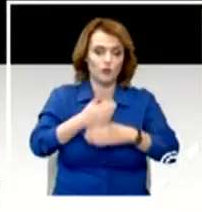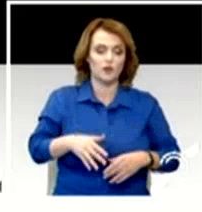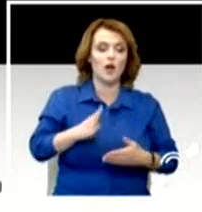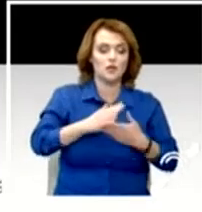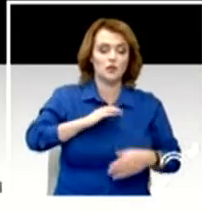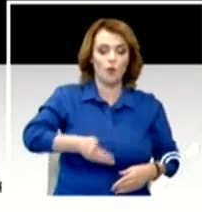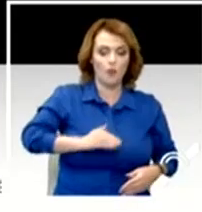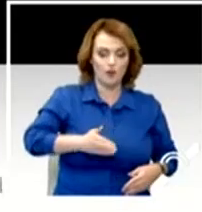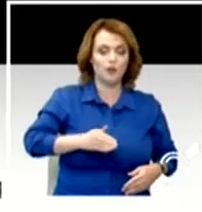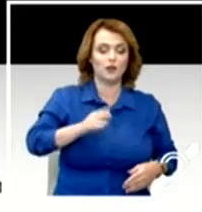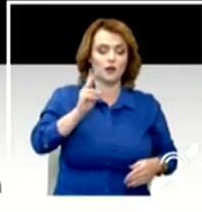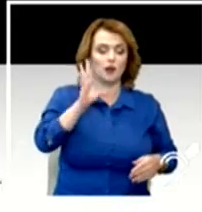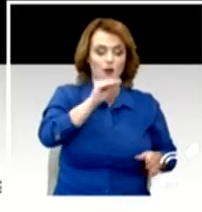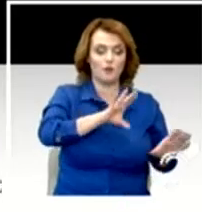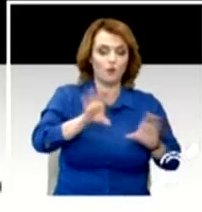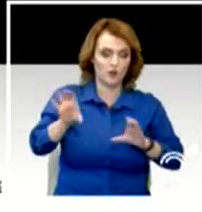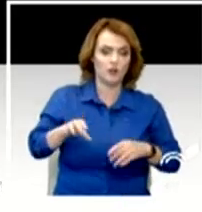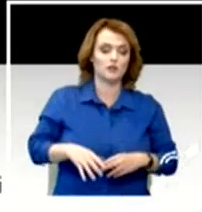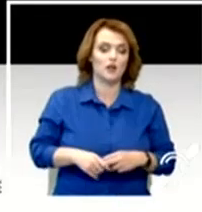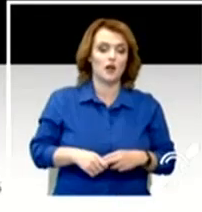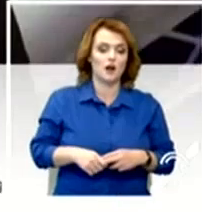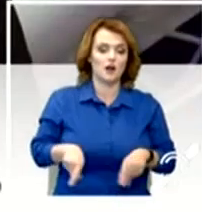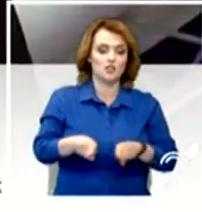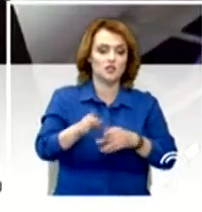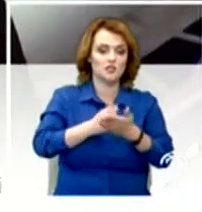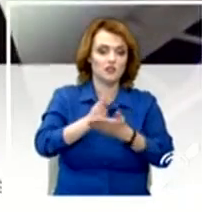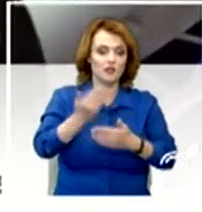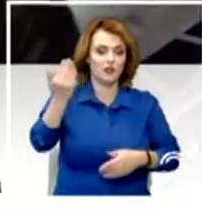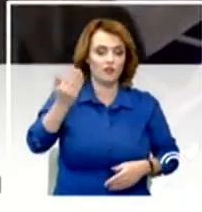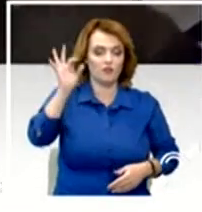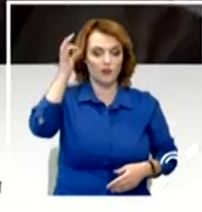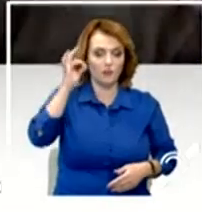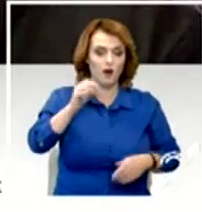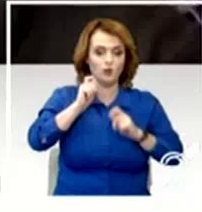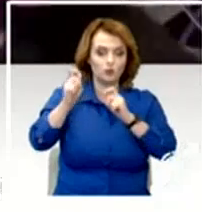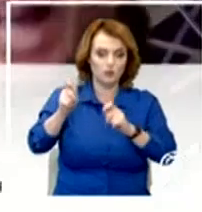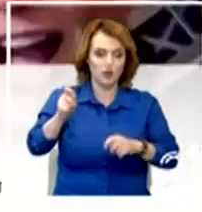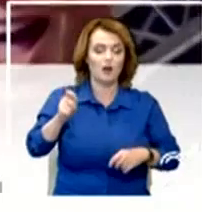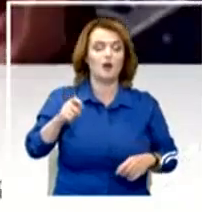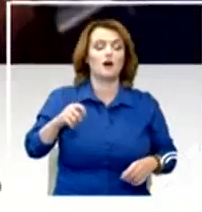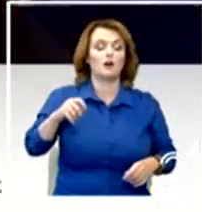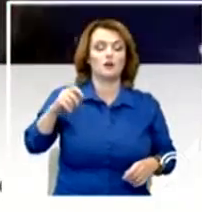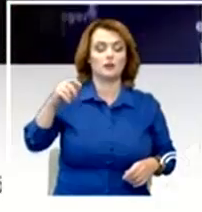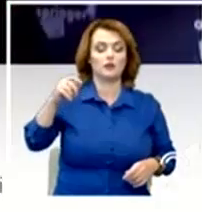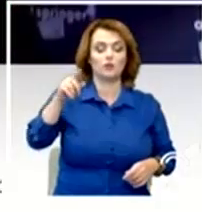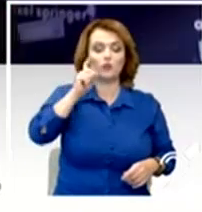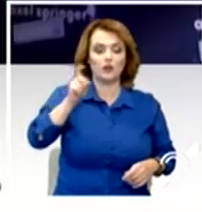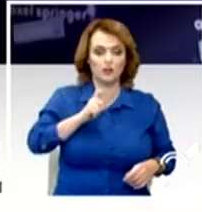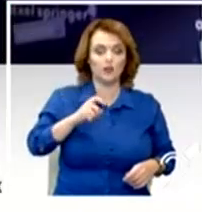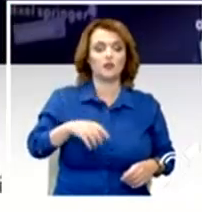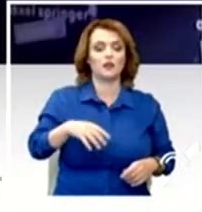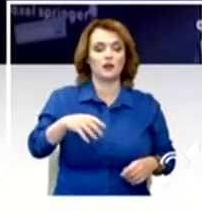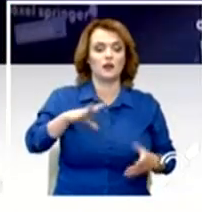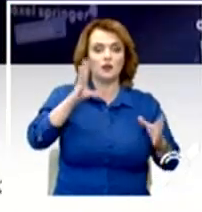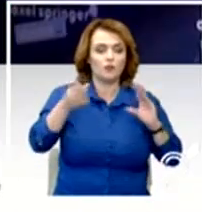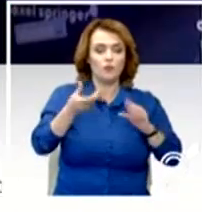pot asigura astfel de servicii în afară de compania SpaceX. Compania lui Elon Musk a donat Ucrainei 20.000 de sateliți Starlink, iar